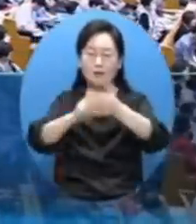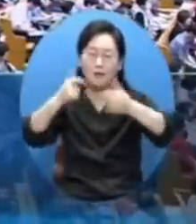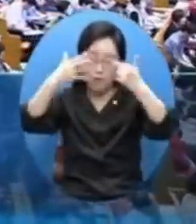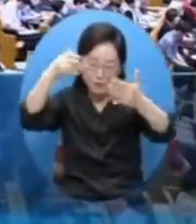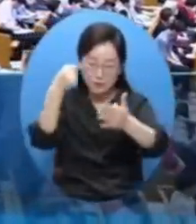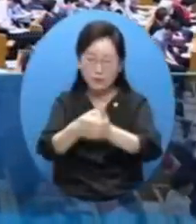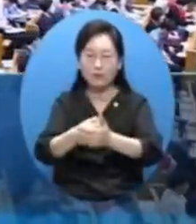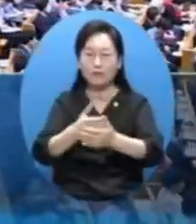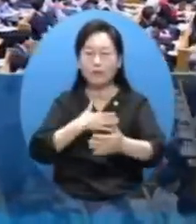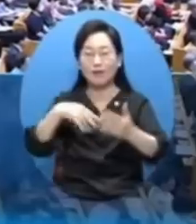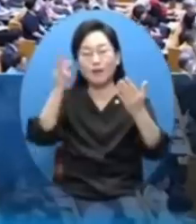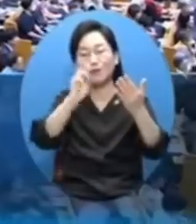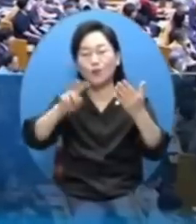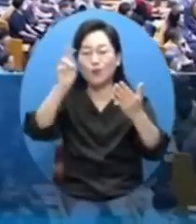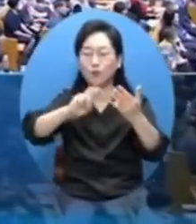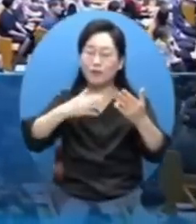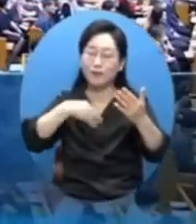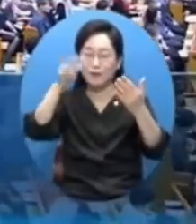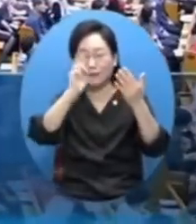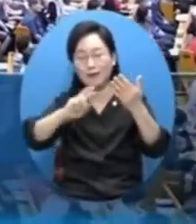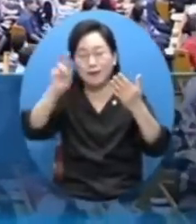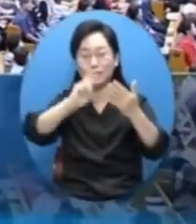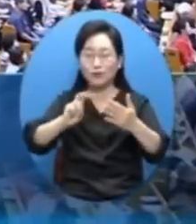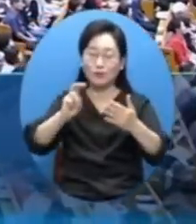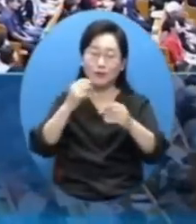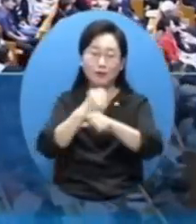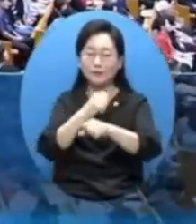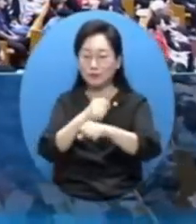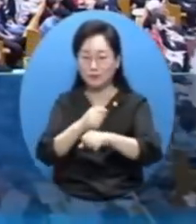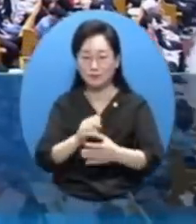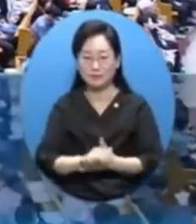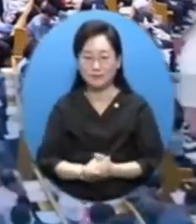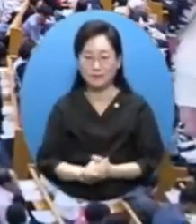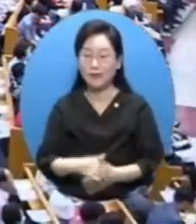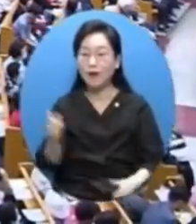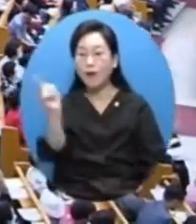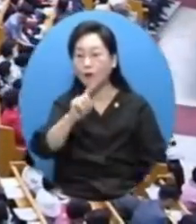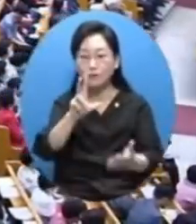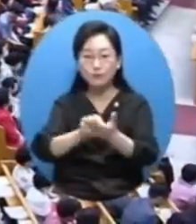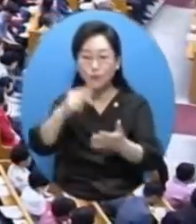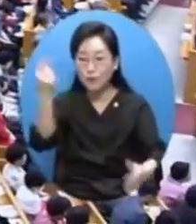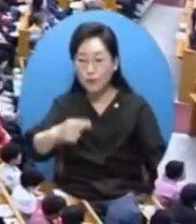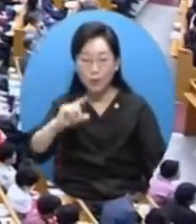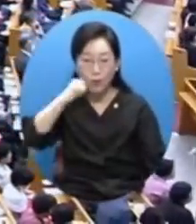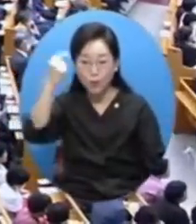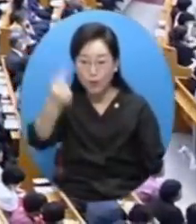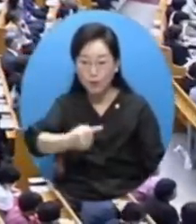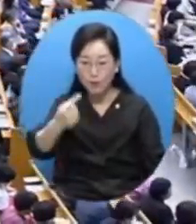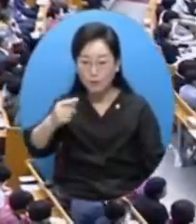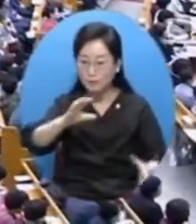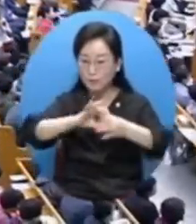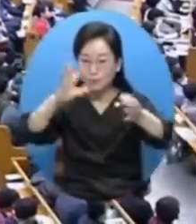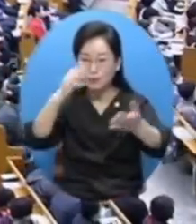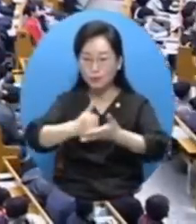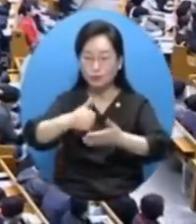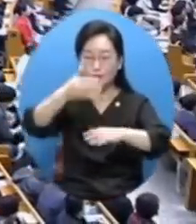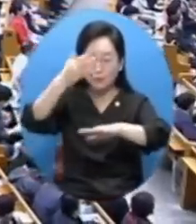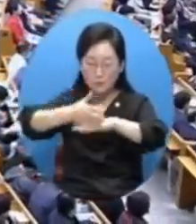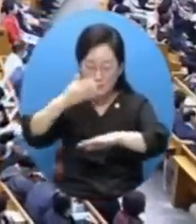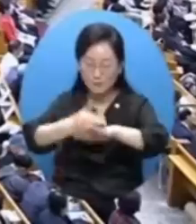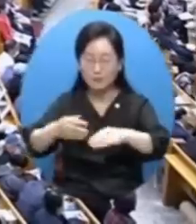확정되었으니 내가 노래하고 내가 찬송하리이다 어떤 문제를 당해도 어려운 당해도 주 앞에